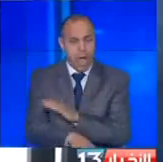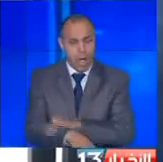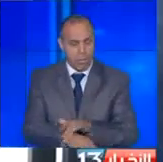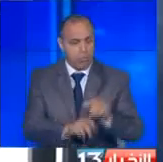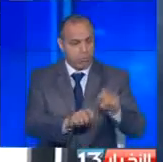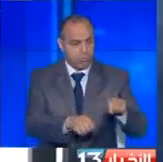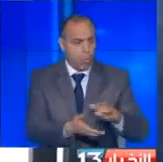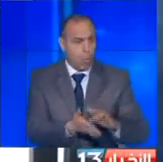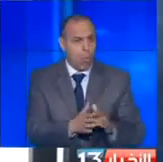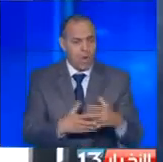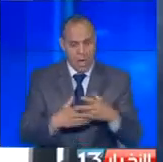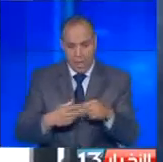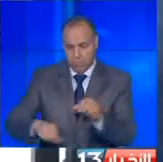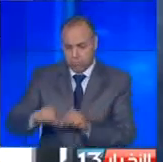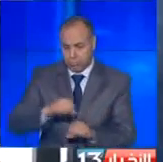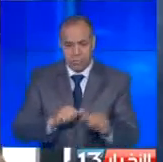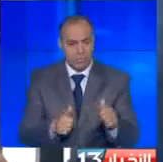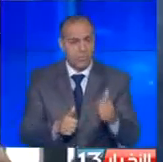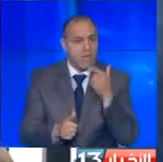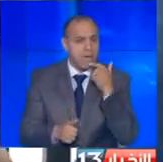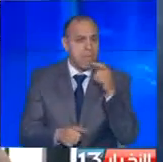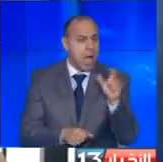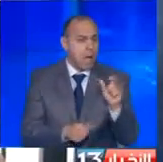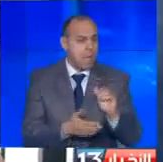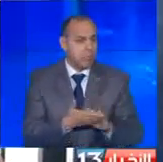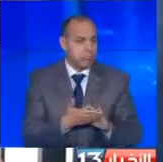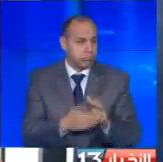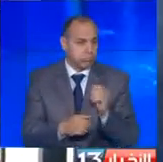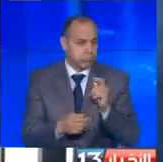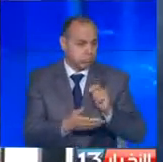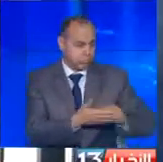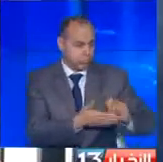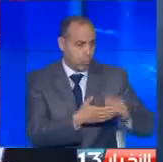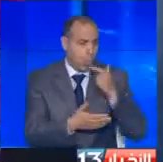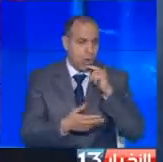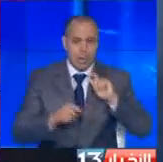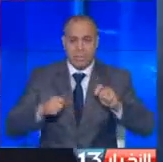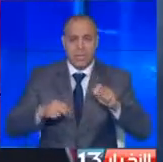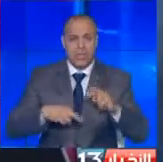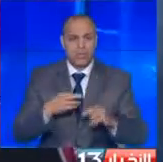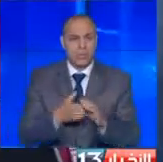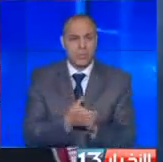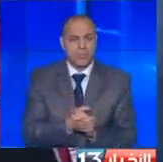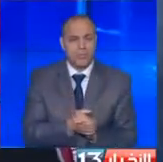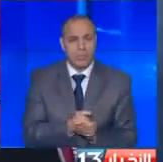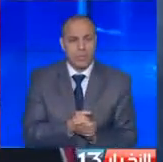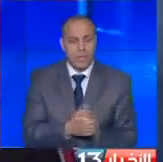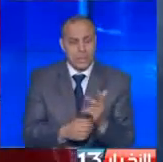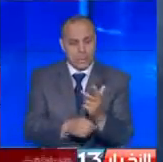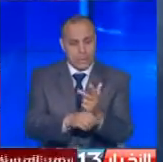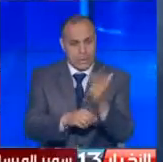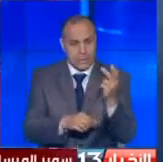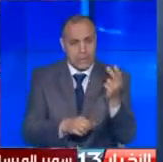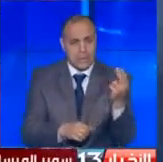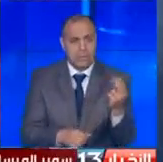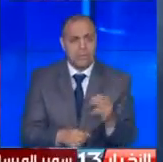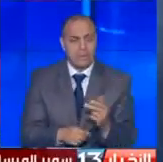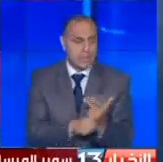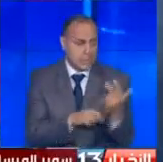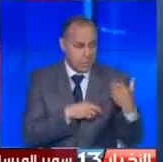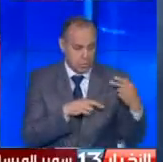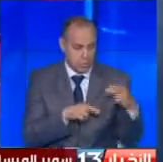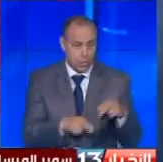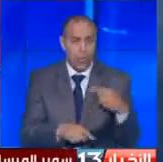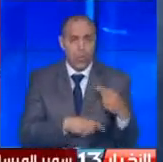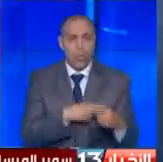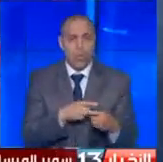الحظاير ومنظفين ومدير، فما عباد يعني قاعده تخلص ورستو مسك. نعانوا منها اكثر من 3 سنين، انا جيت عندي 3 سنين هنا،